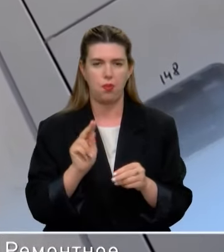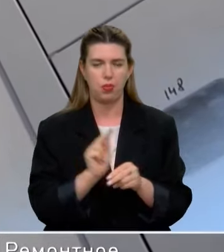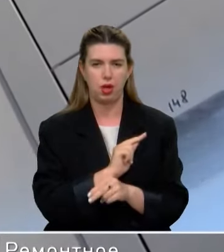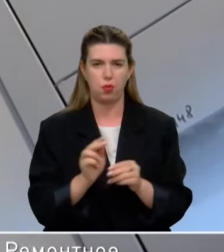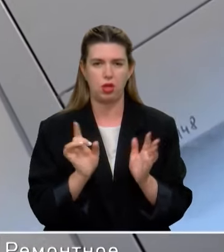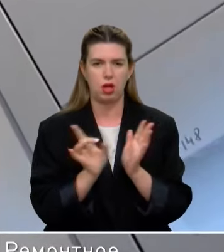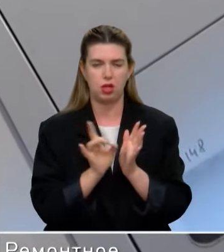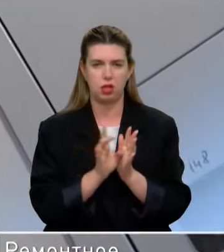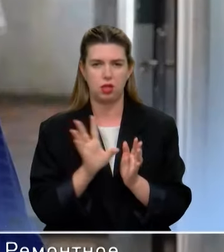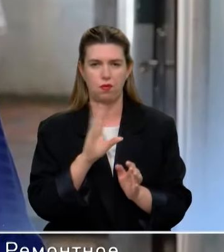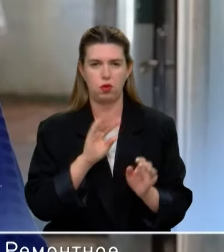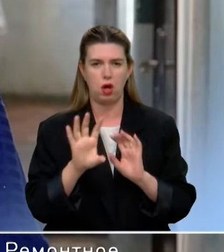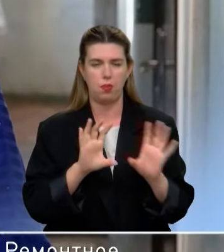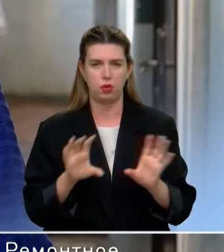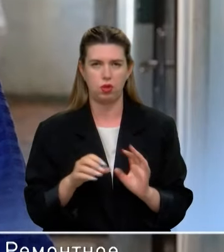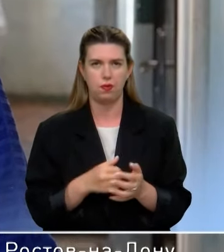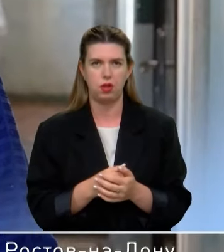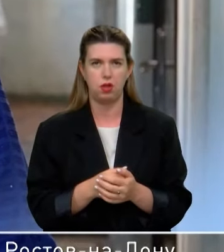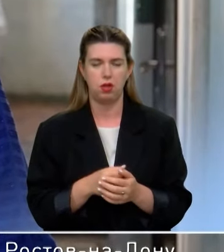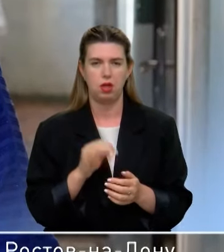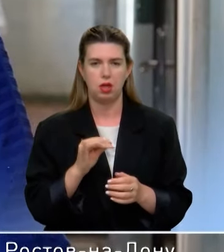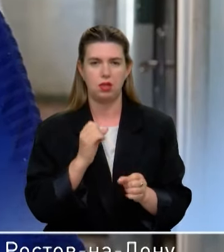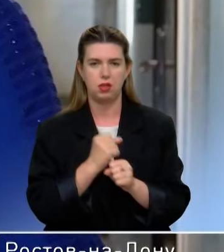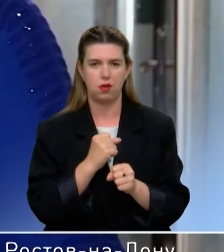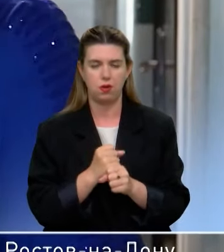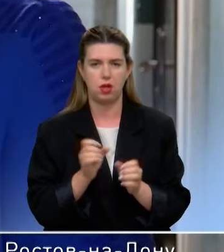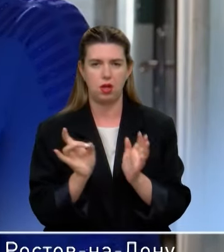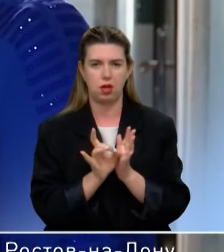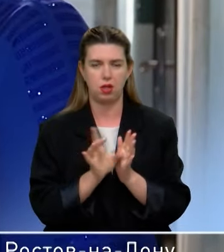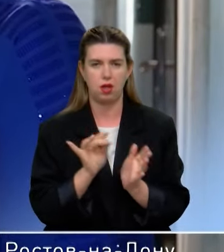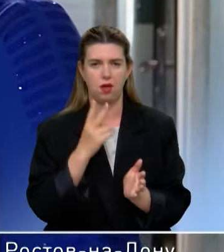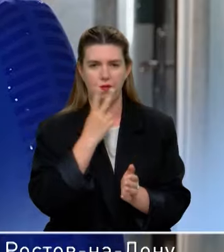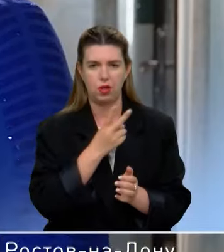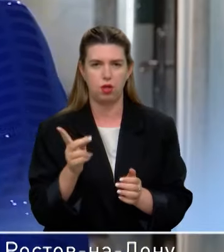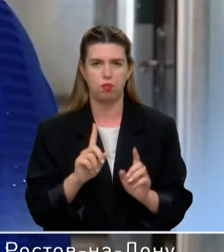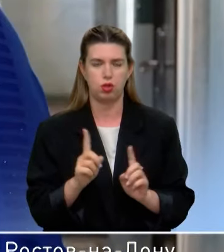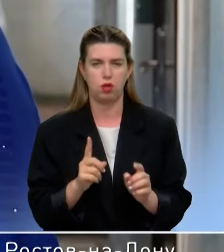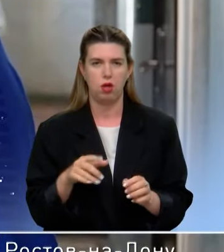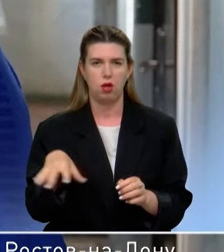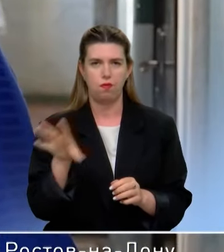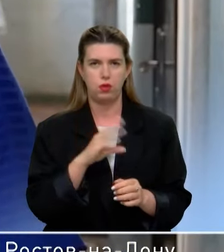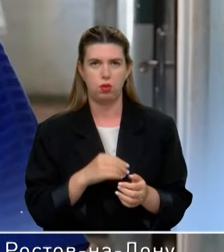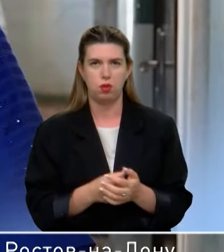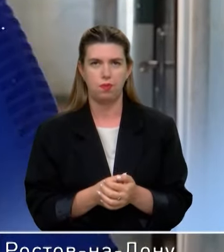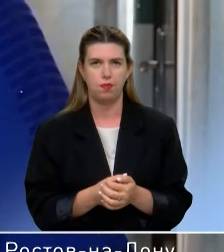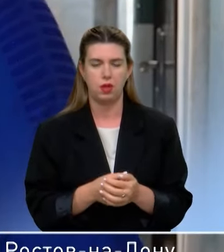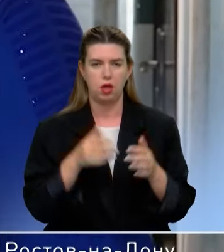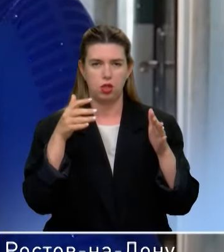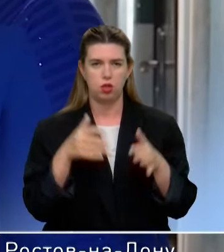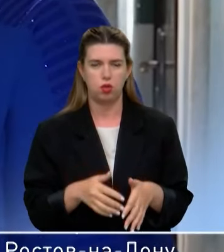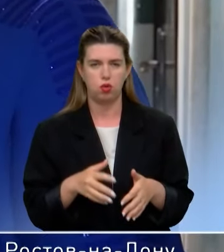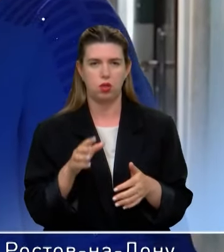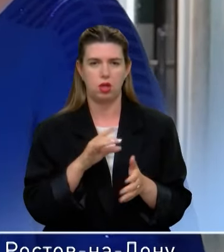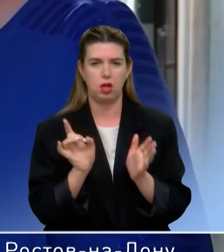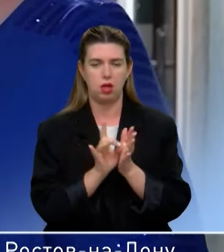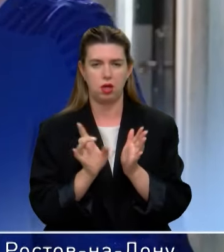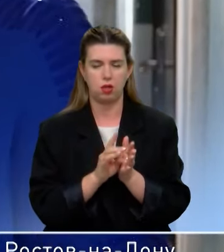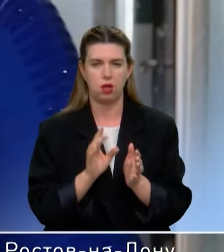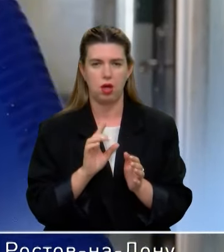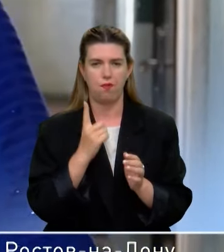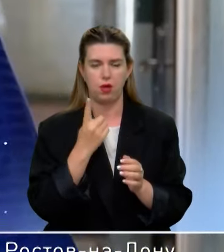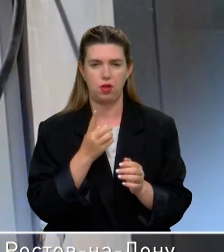электрического оборудования то есть по умолчанию они сделали электрику и мы видим Что всё это как бы течёт на эту электрику и в